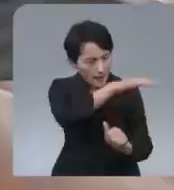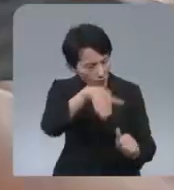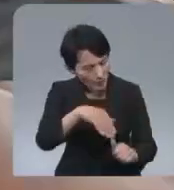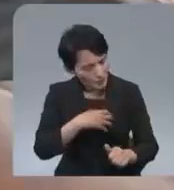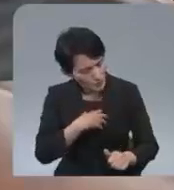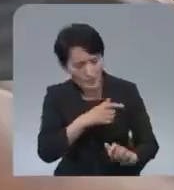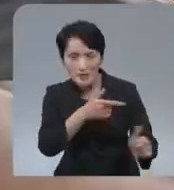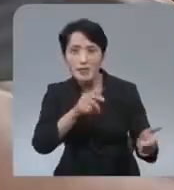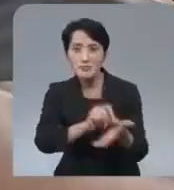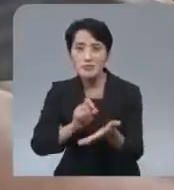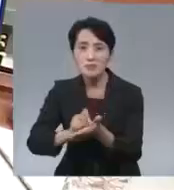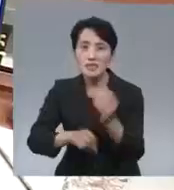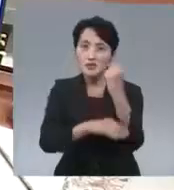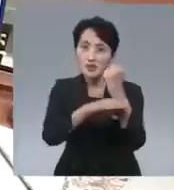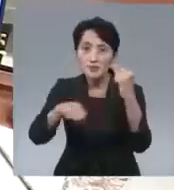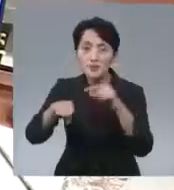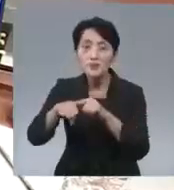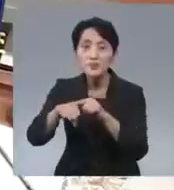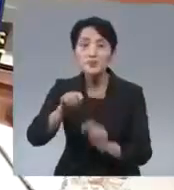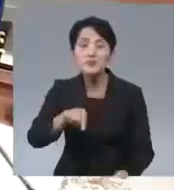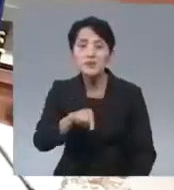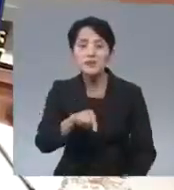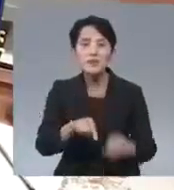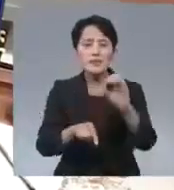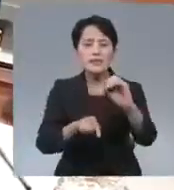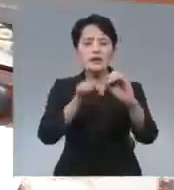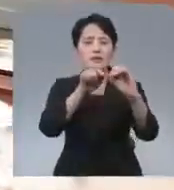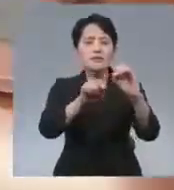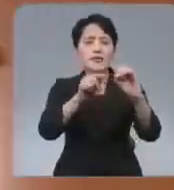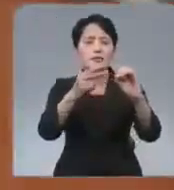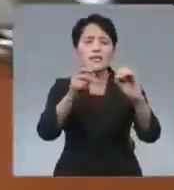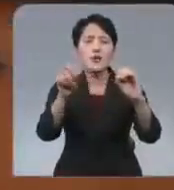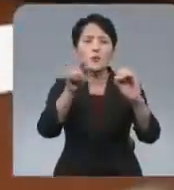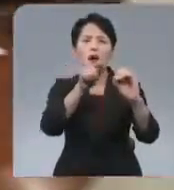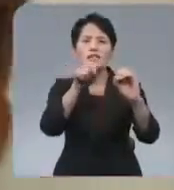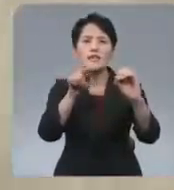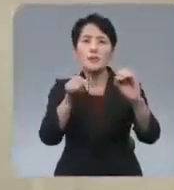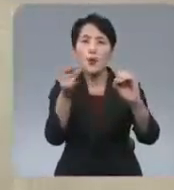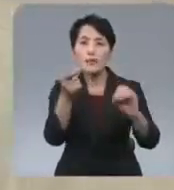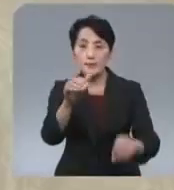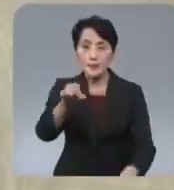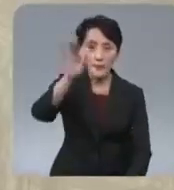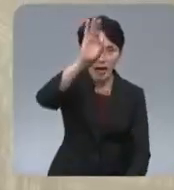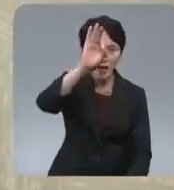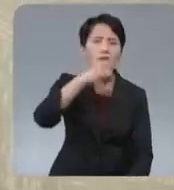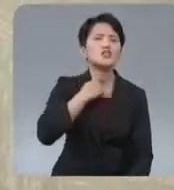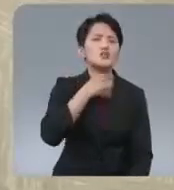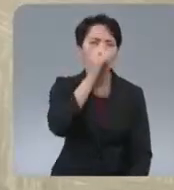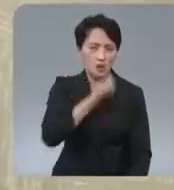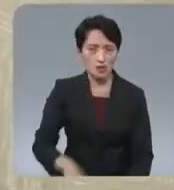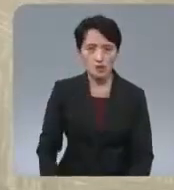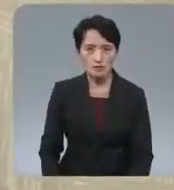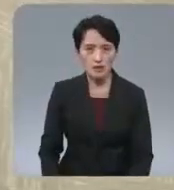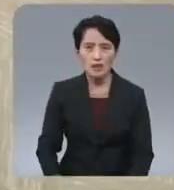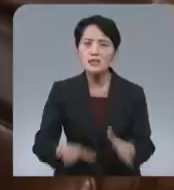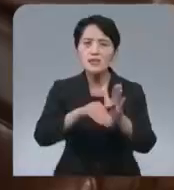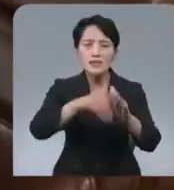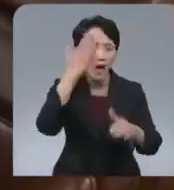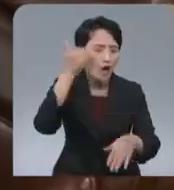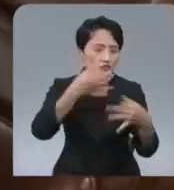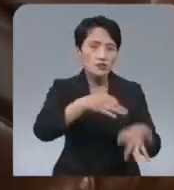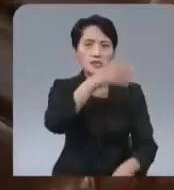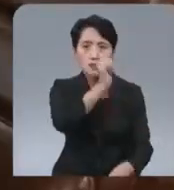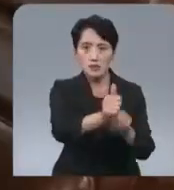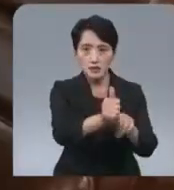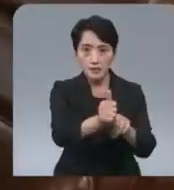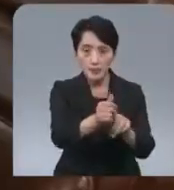домохозяйств решение не было единодушным два члена совета по денежно-кредитной политике выступили за повышение ставки